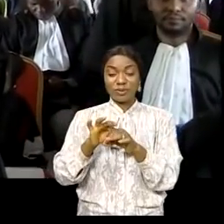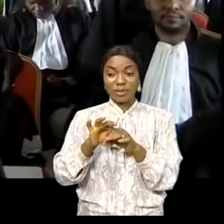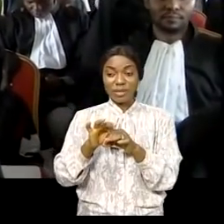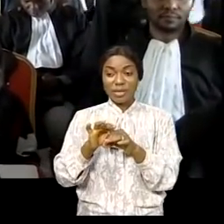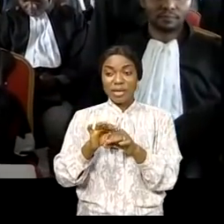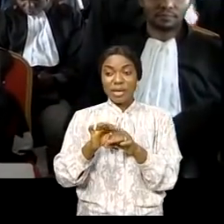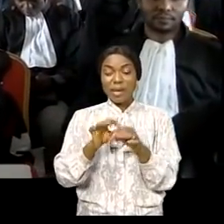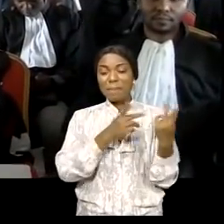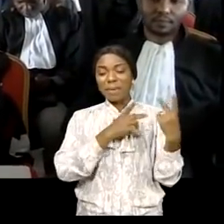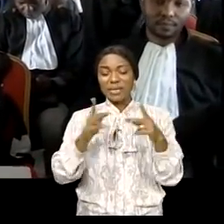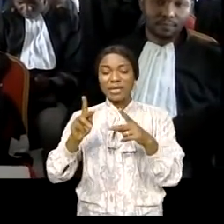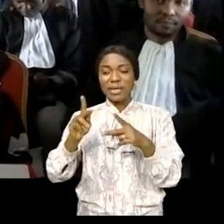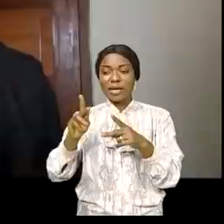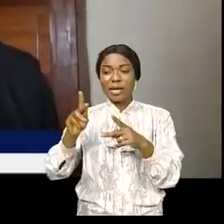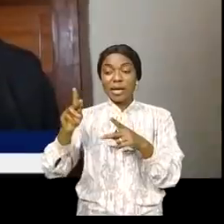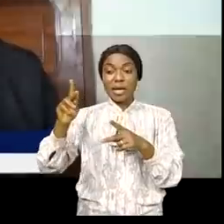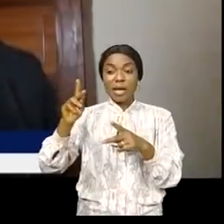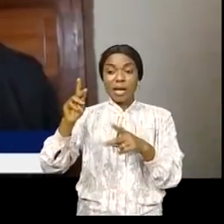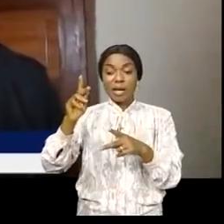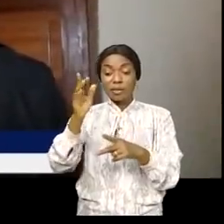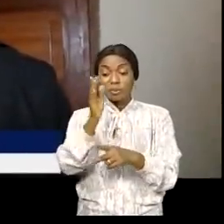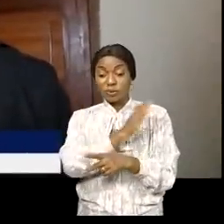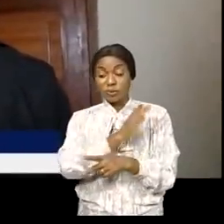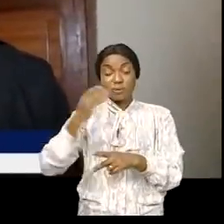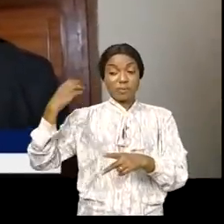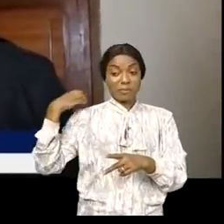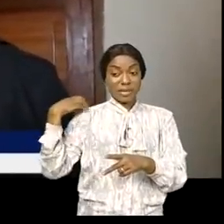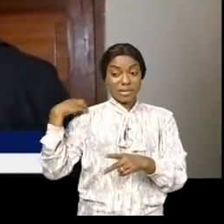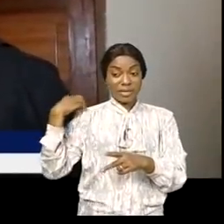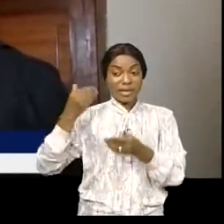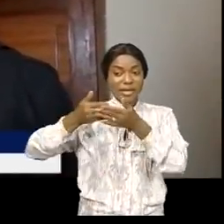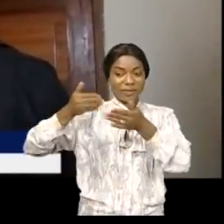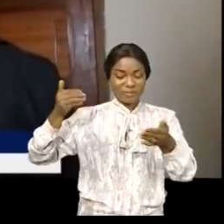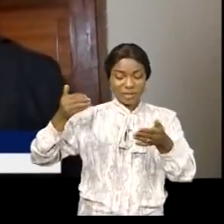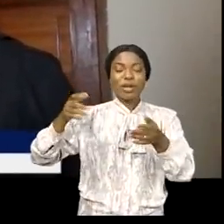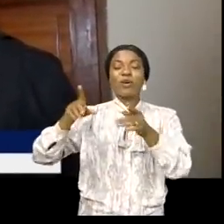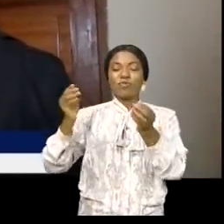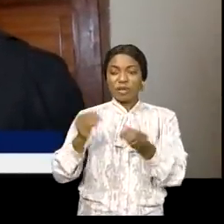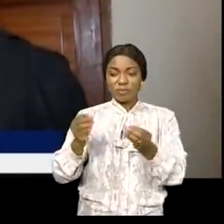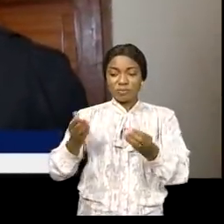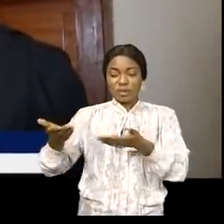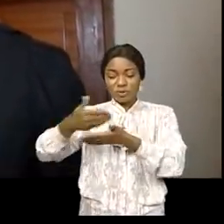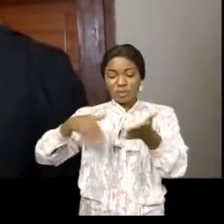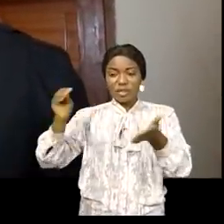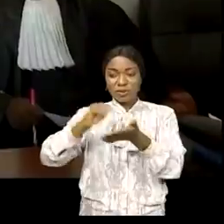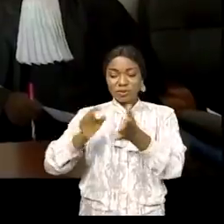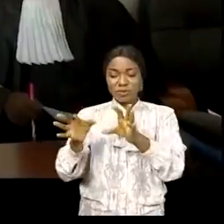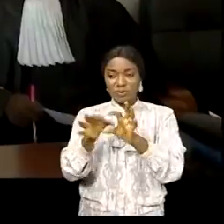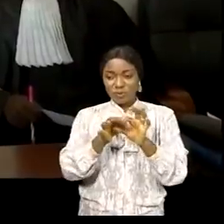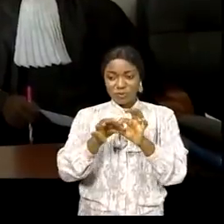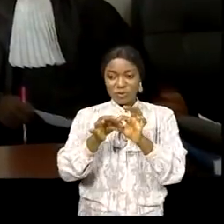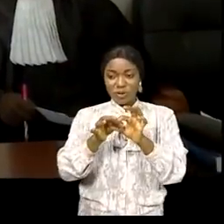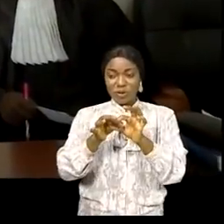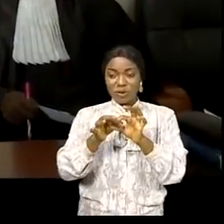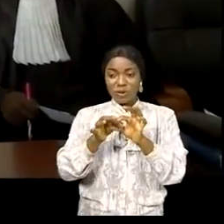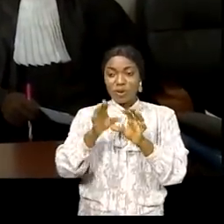mon mandat précédent, m'ont renouvelé leur confiance. C'est un sentiment de joie et de gratitude. Je crois